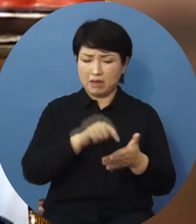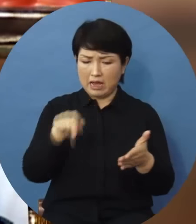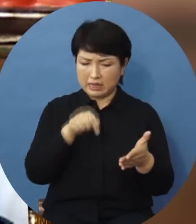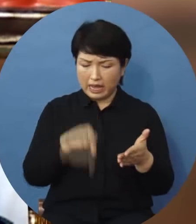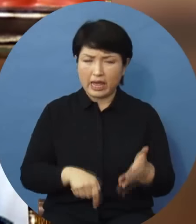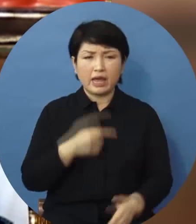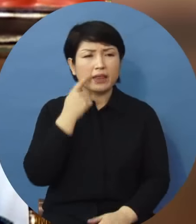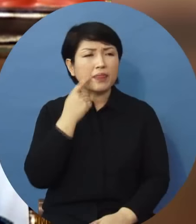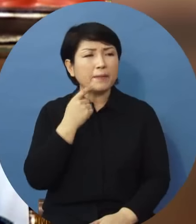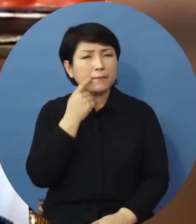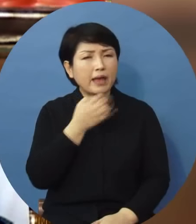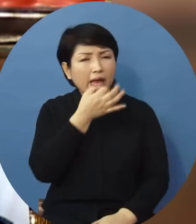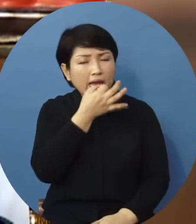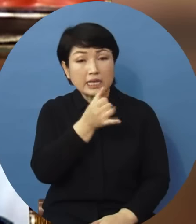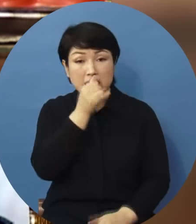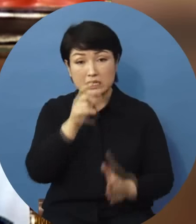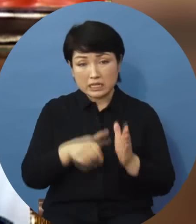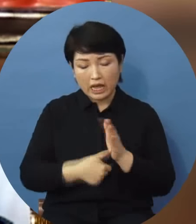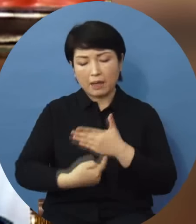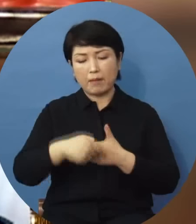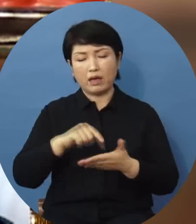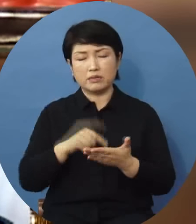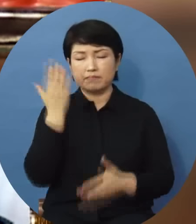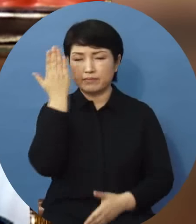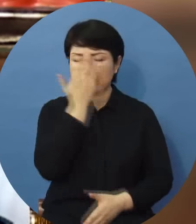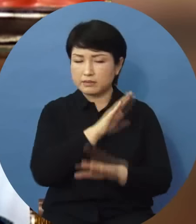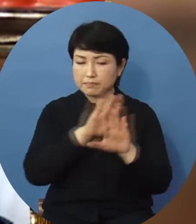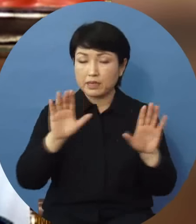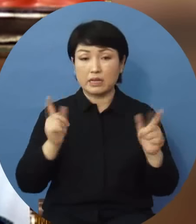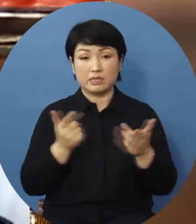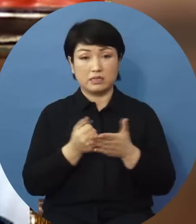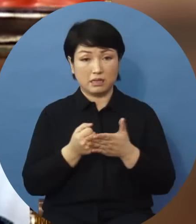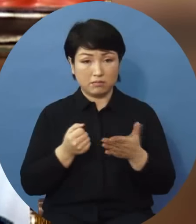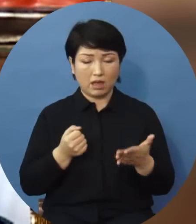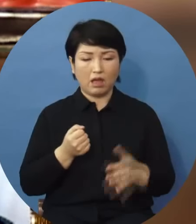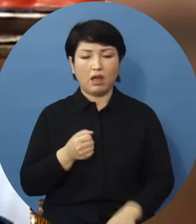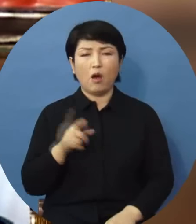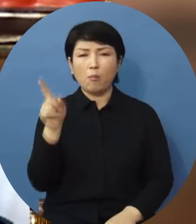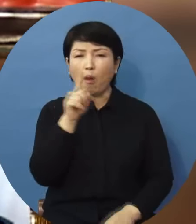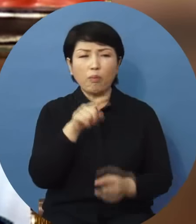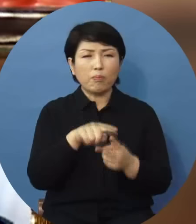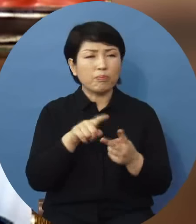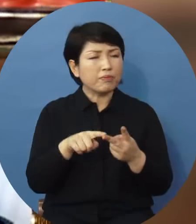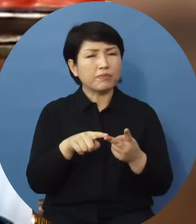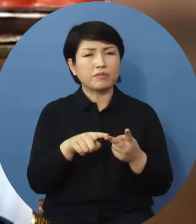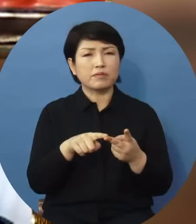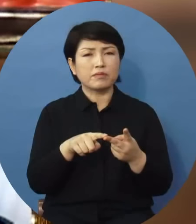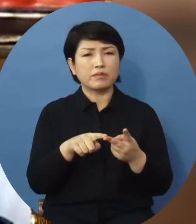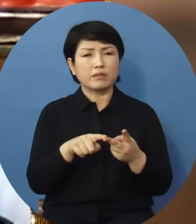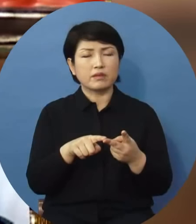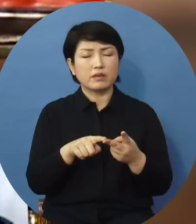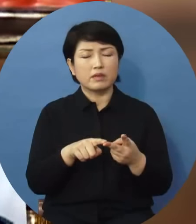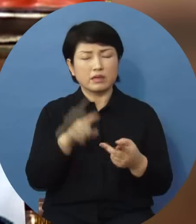갖가지 탐욕에 물들어 있을 때는 마음이 맑지 못하므로 어느 것도 있는 그대로